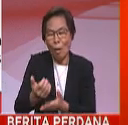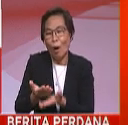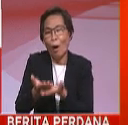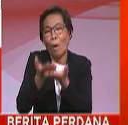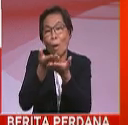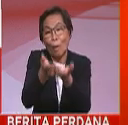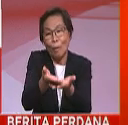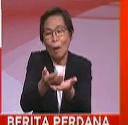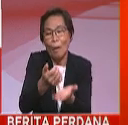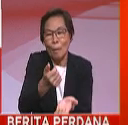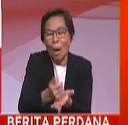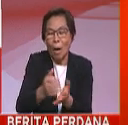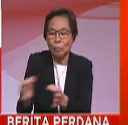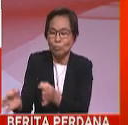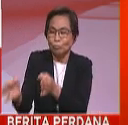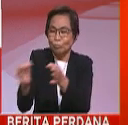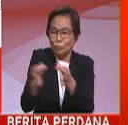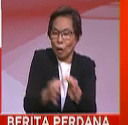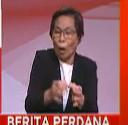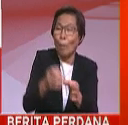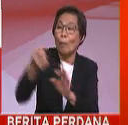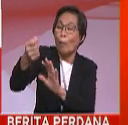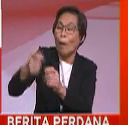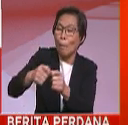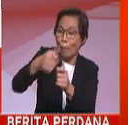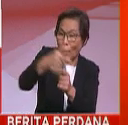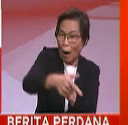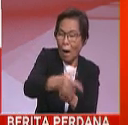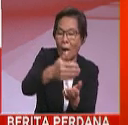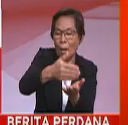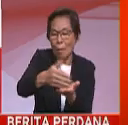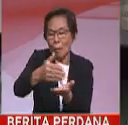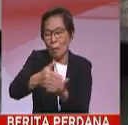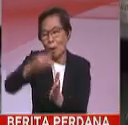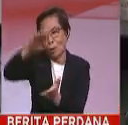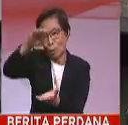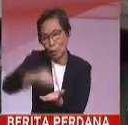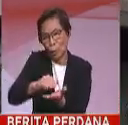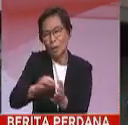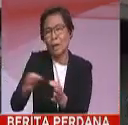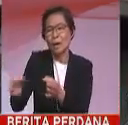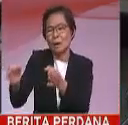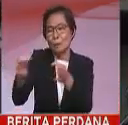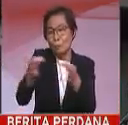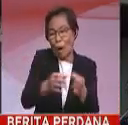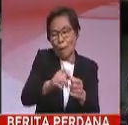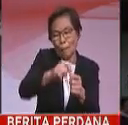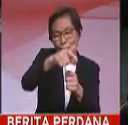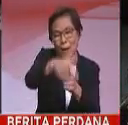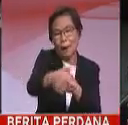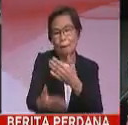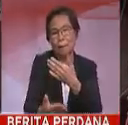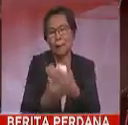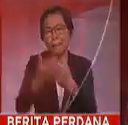bantuan seperti penangguhan pembayaran pembiayaan, pengurangan ansuran bulanan serta pelanjutan tempoh bayaran balik.